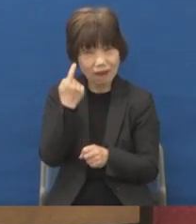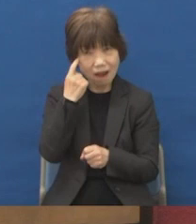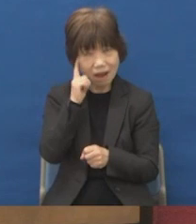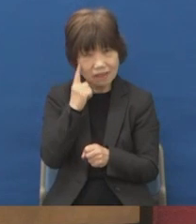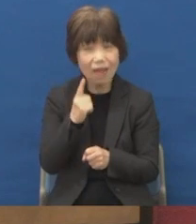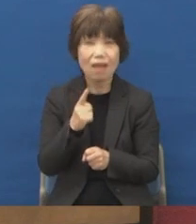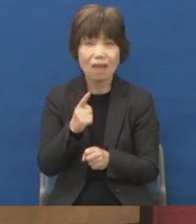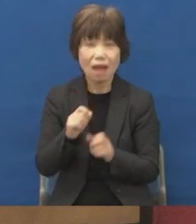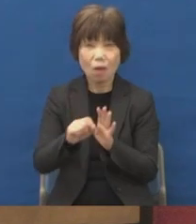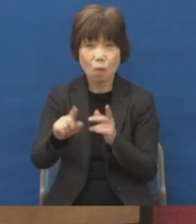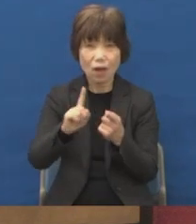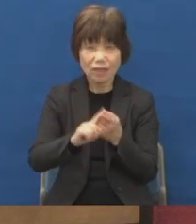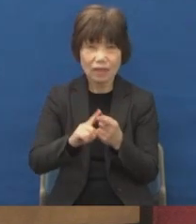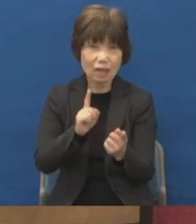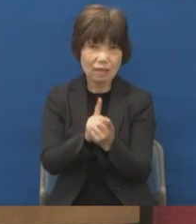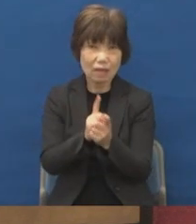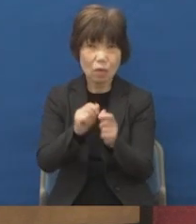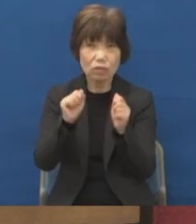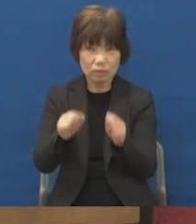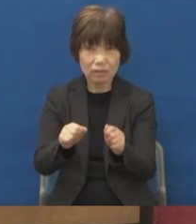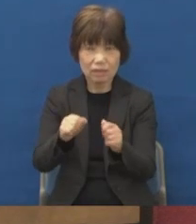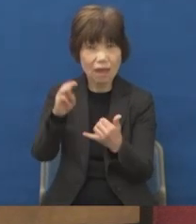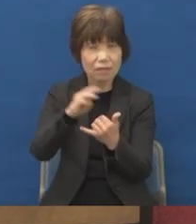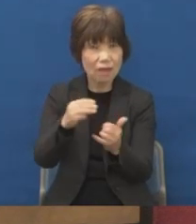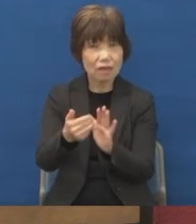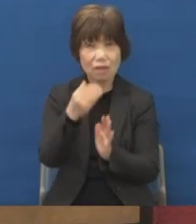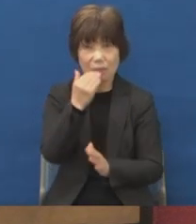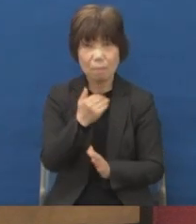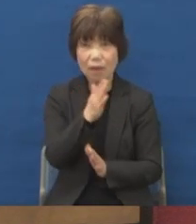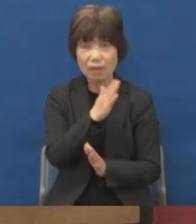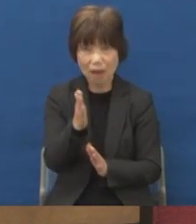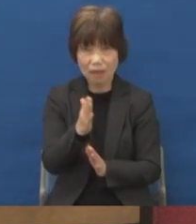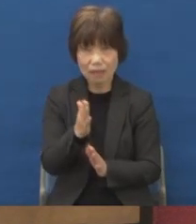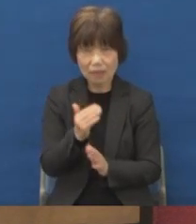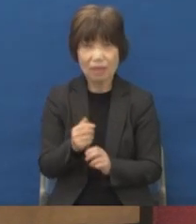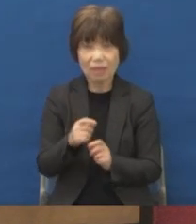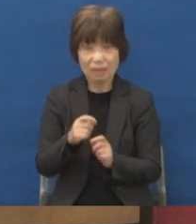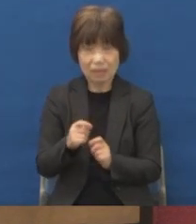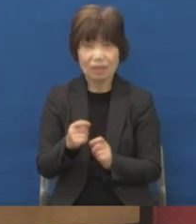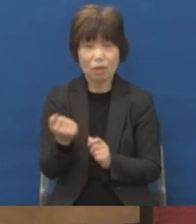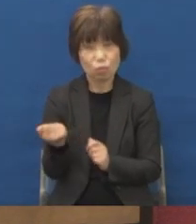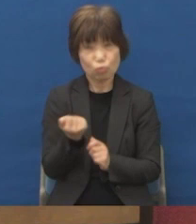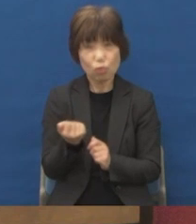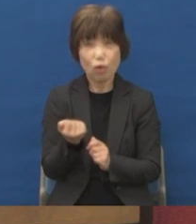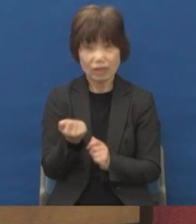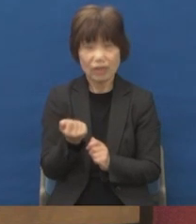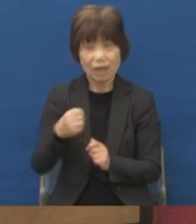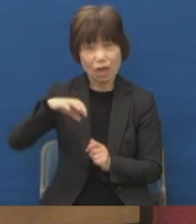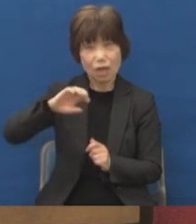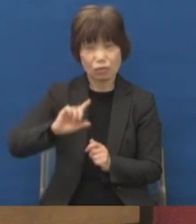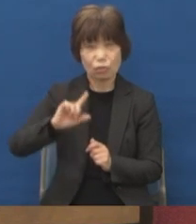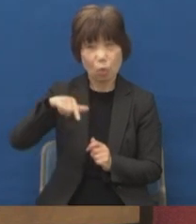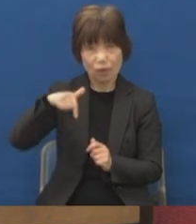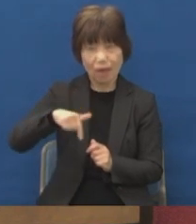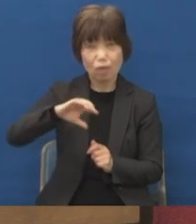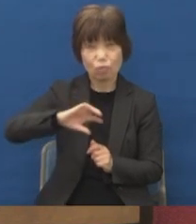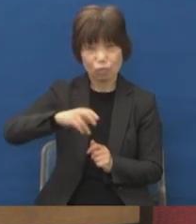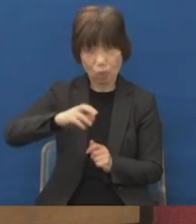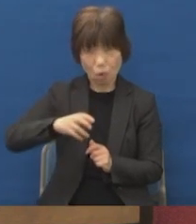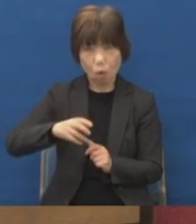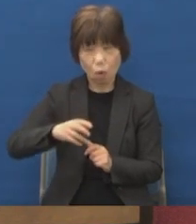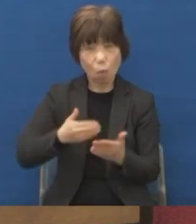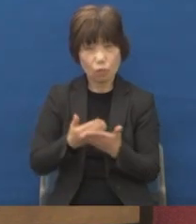的な対策を進め、災害に負けない強靭な水道下水道を構築していただくよう要望しま